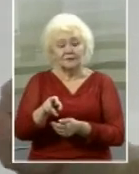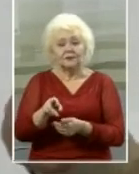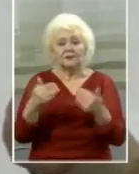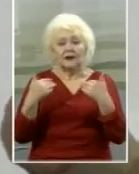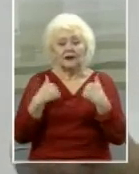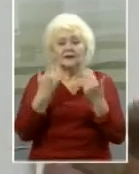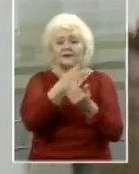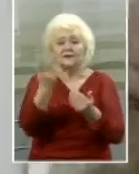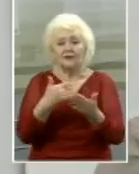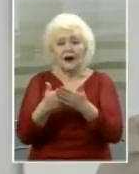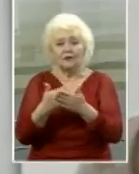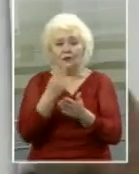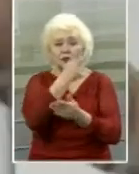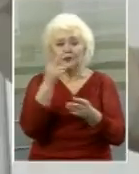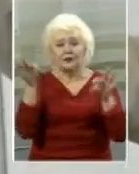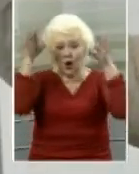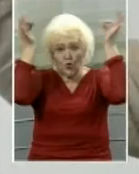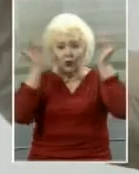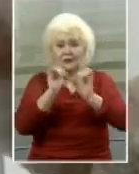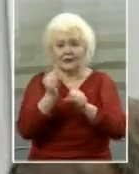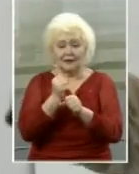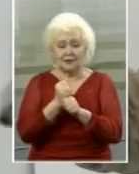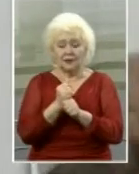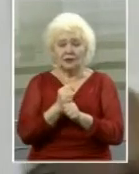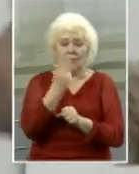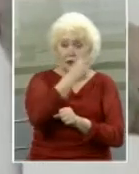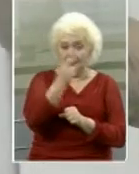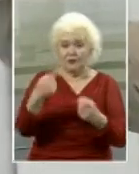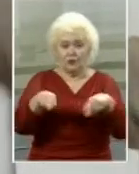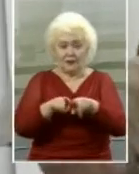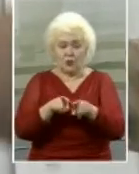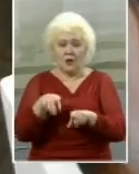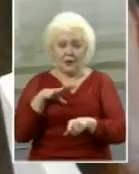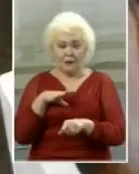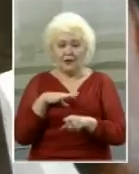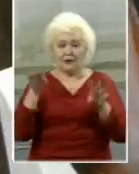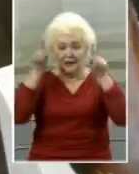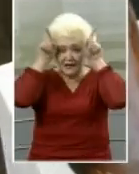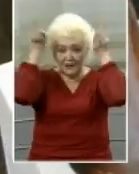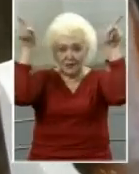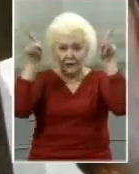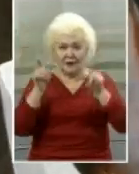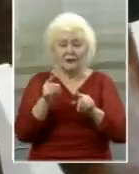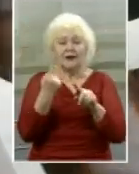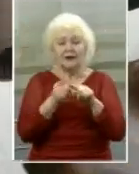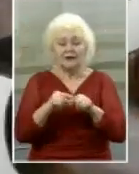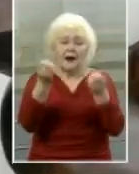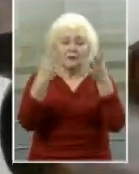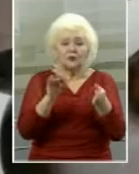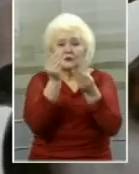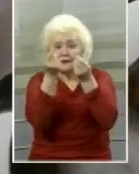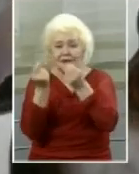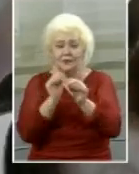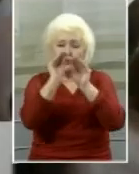Я рожки не придел. Вот пенёк такой и был, вот с этими рогами. Я просто немножко